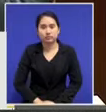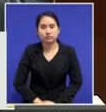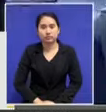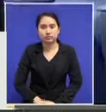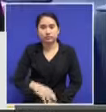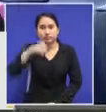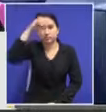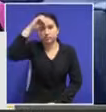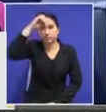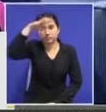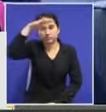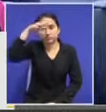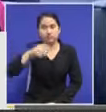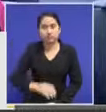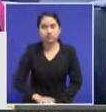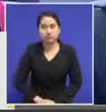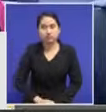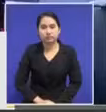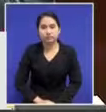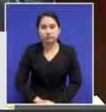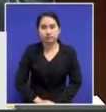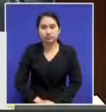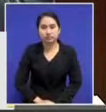นายธนาธรจึงรุ่งเรืองกิจครับ